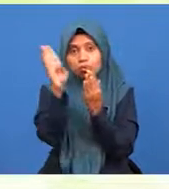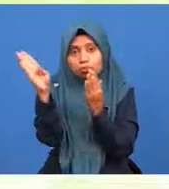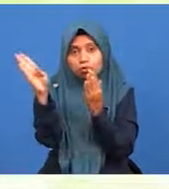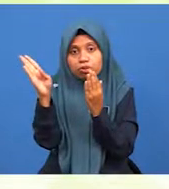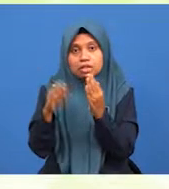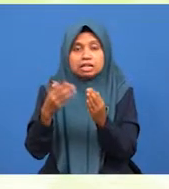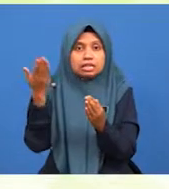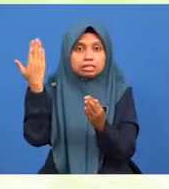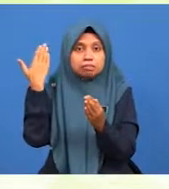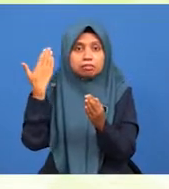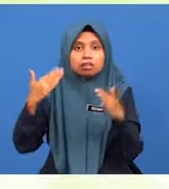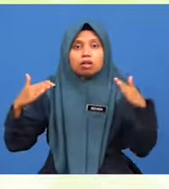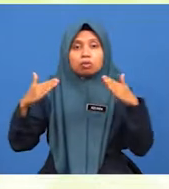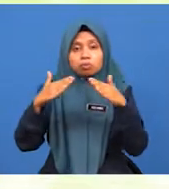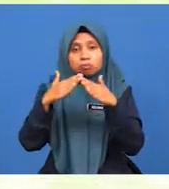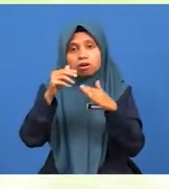buluh.